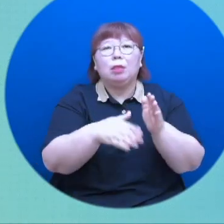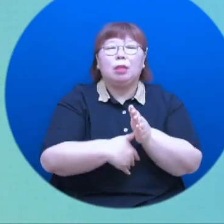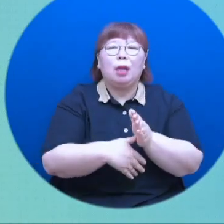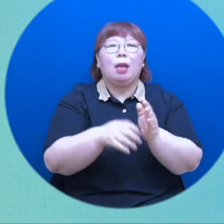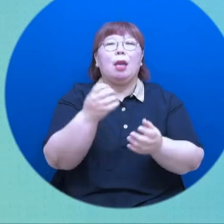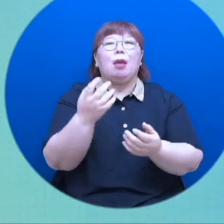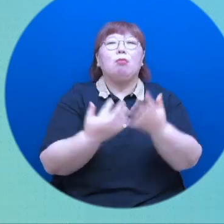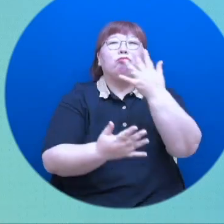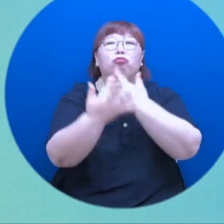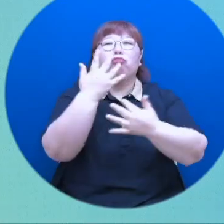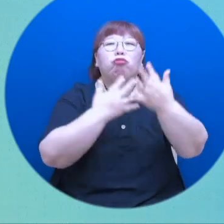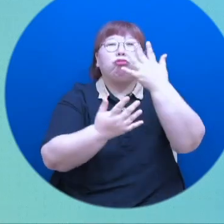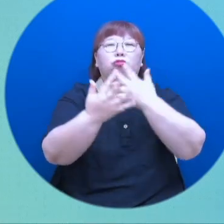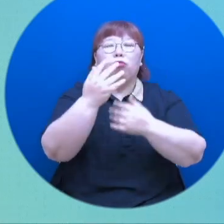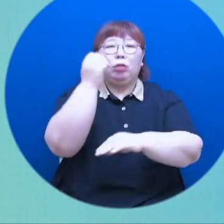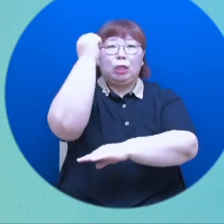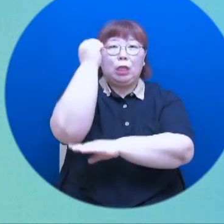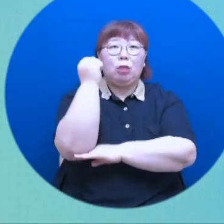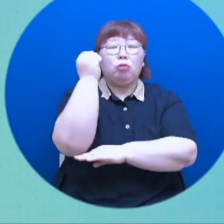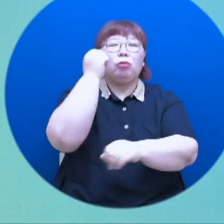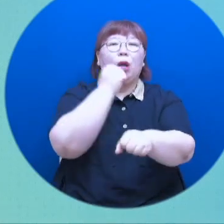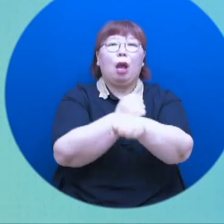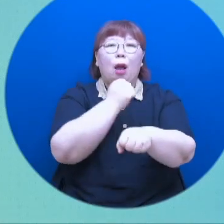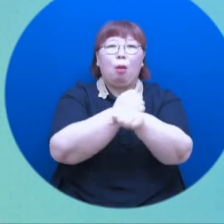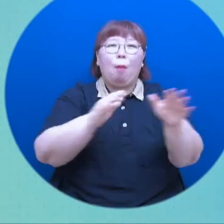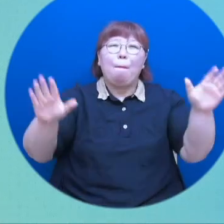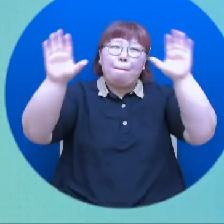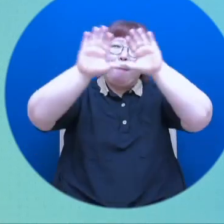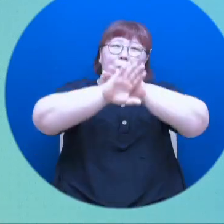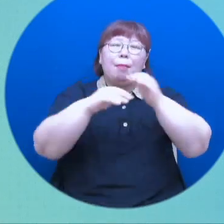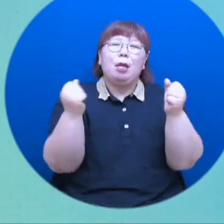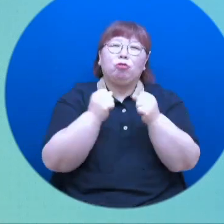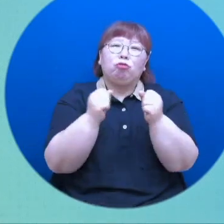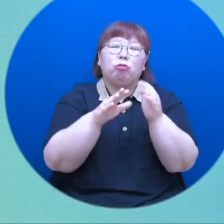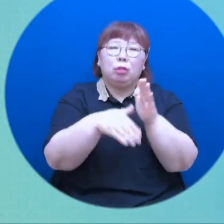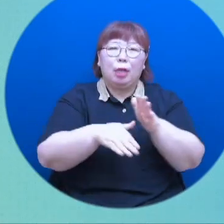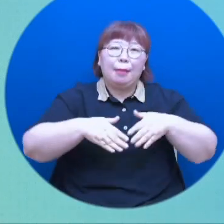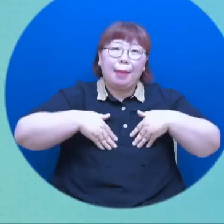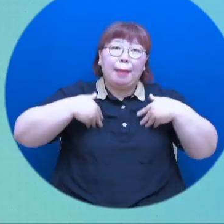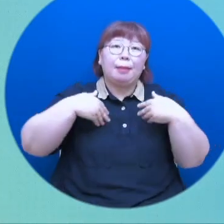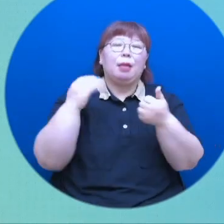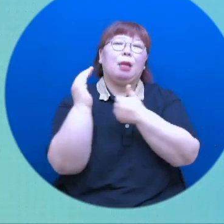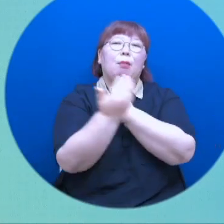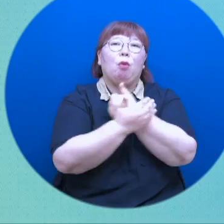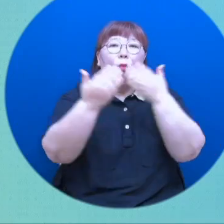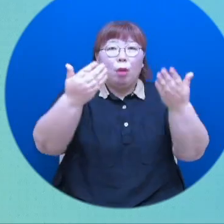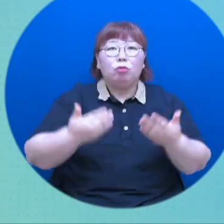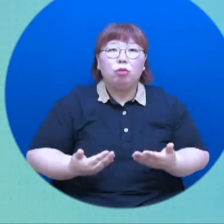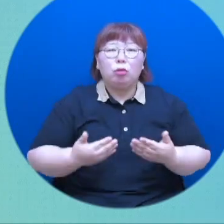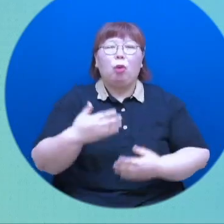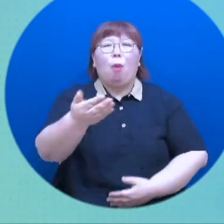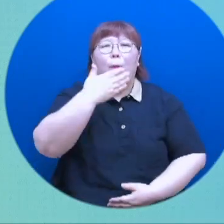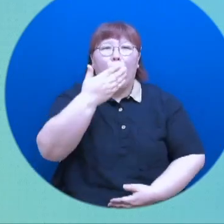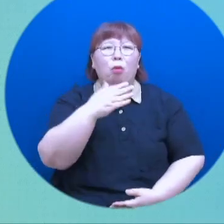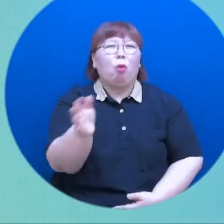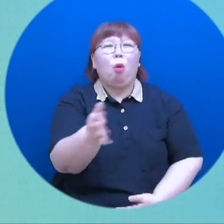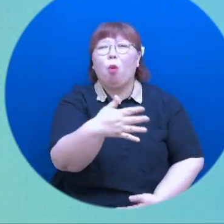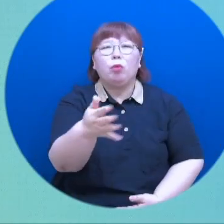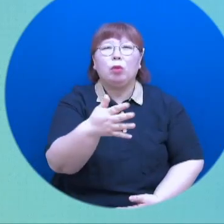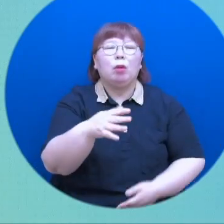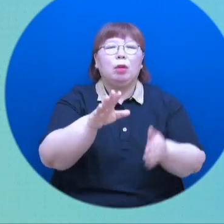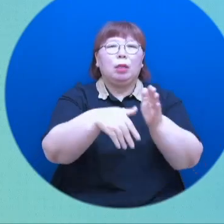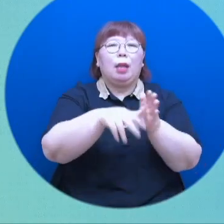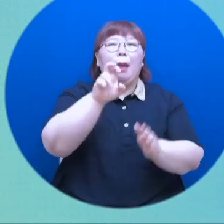뜨거운 태양을 가려주고 밤의 추위에서 온기를 통하여 그들을 보호해 주는 것, 먹을 양식이 없을 때